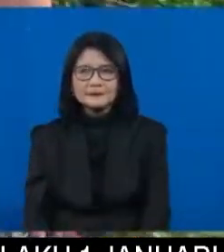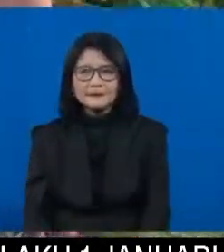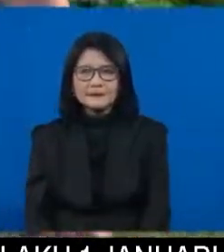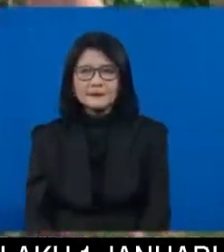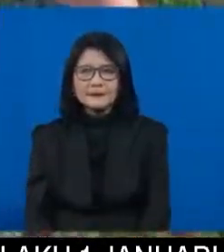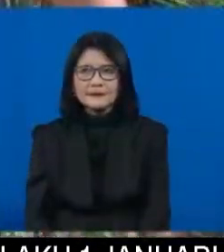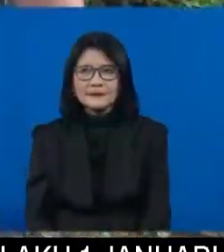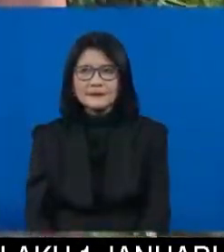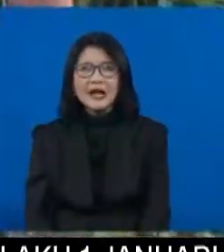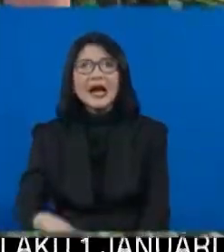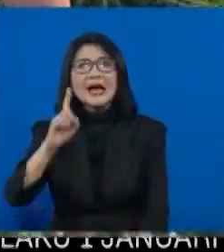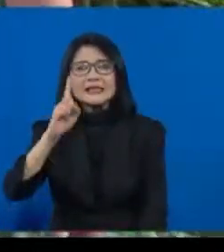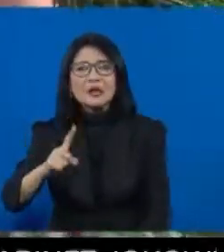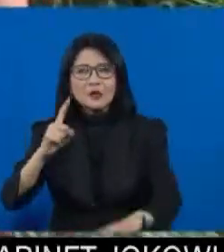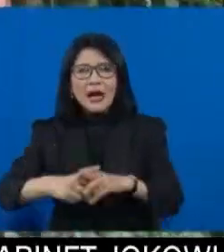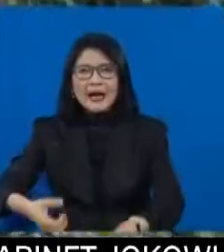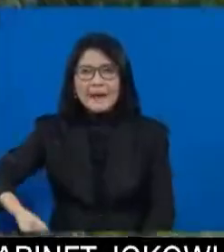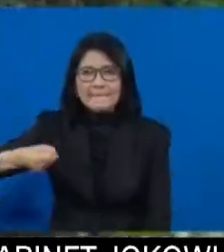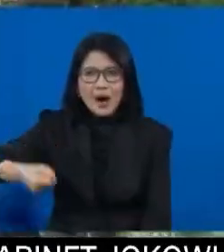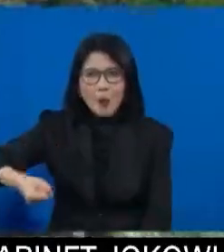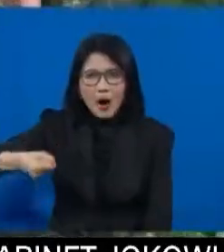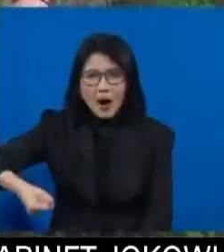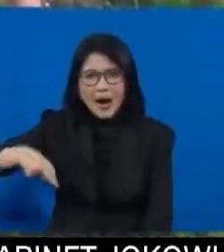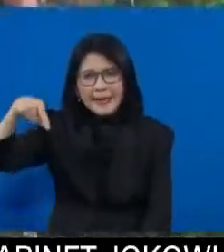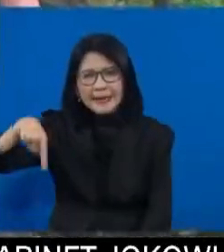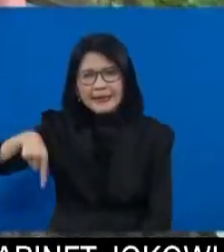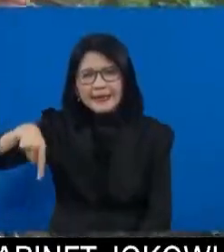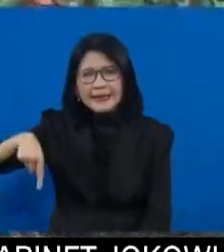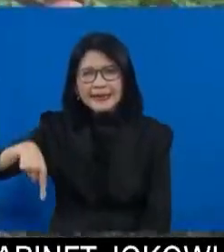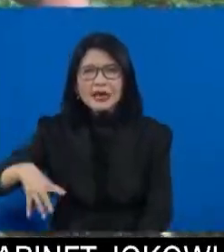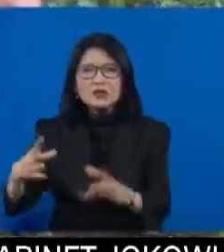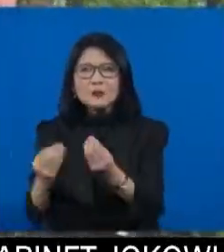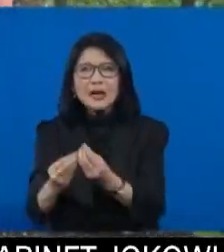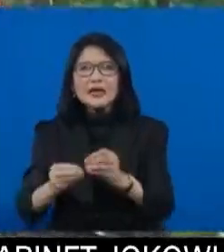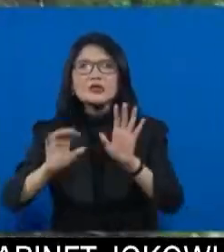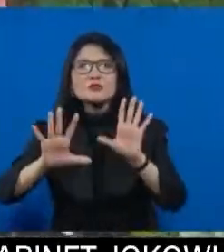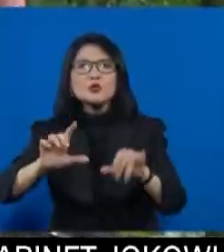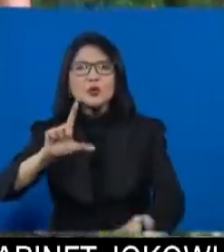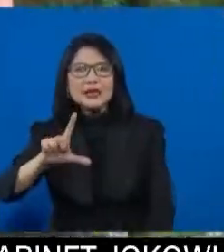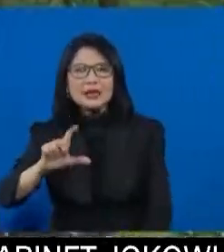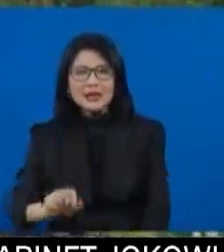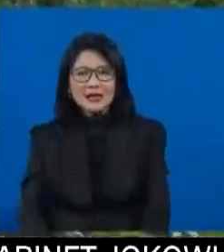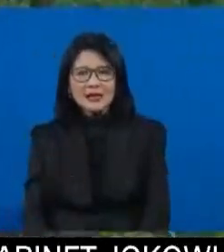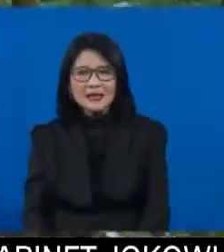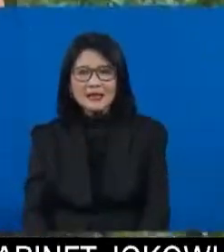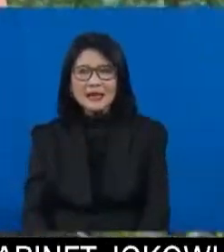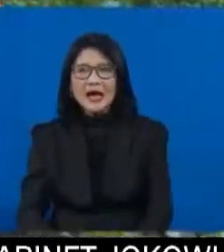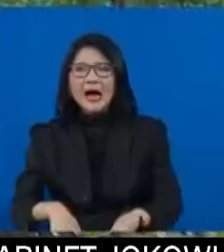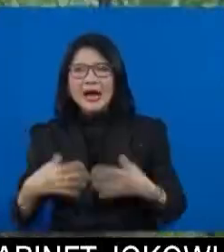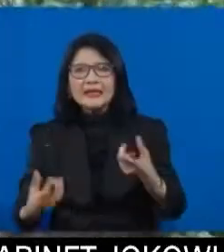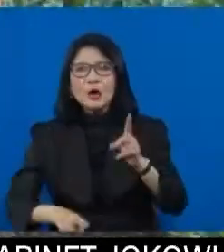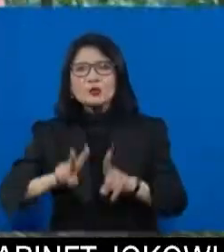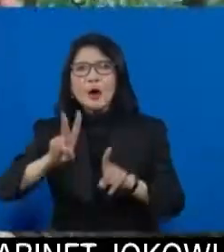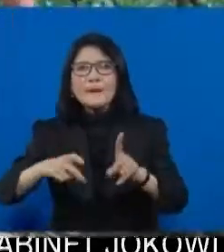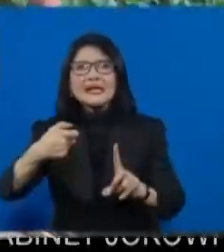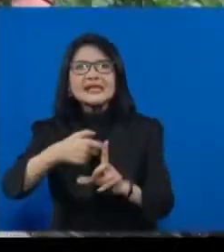Jadi ini sekali bawa satu milk can ini kapasitasnya 10 liter ya Pak ya, atau sekitar 12